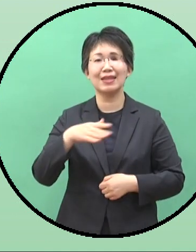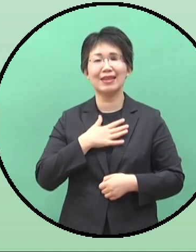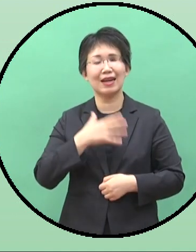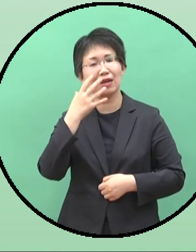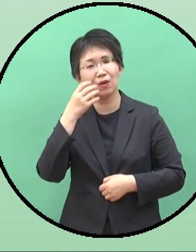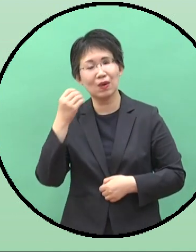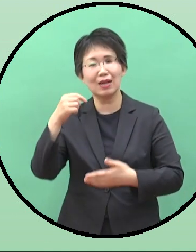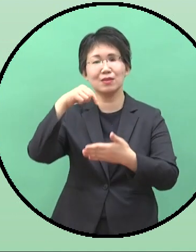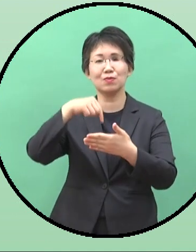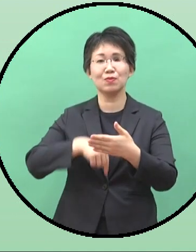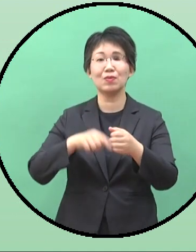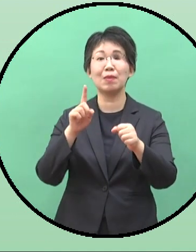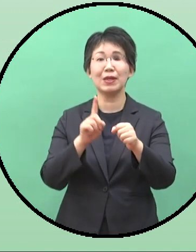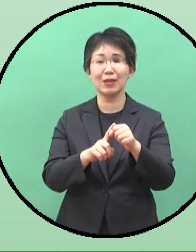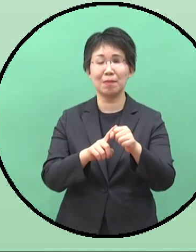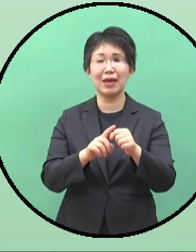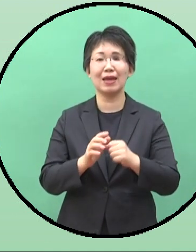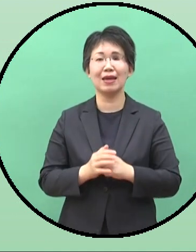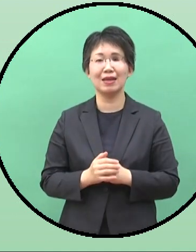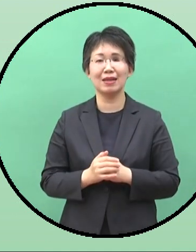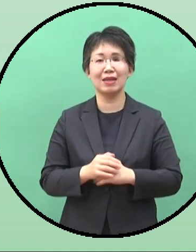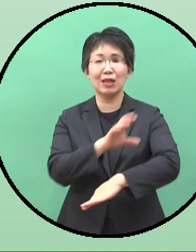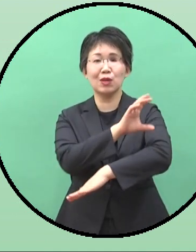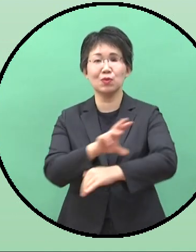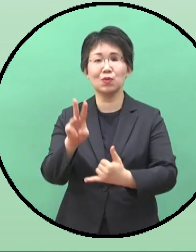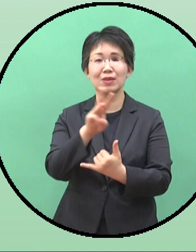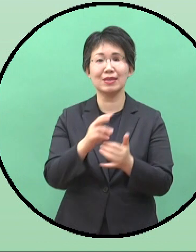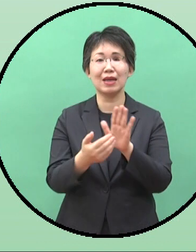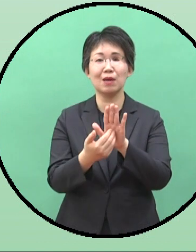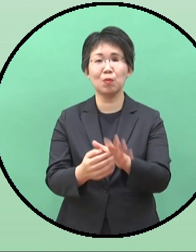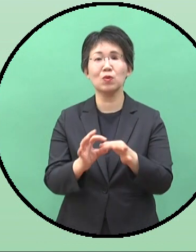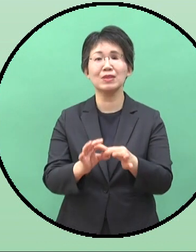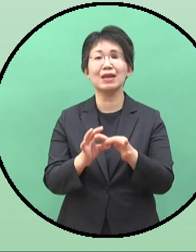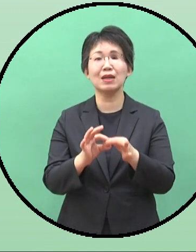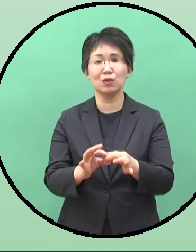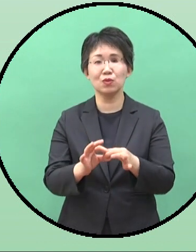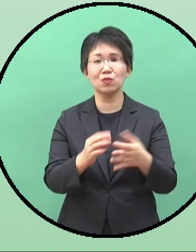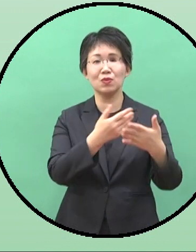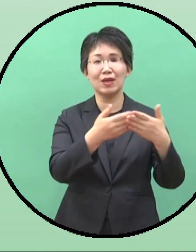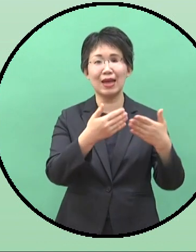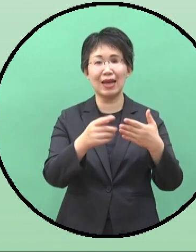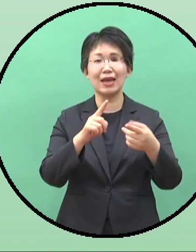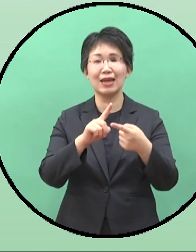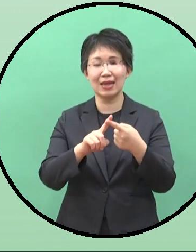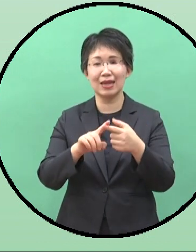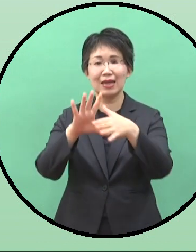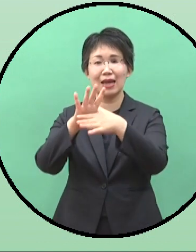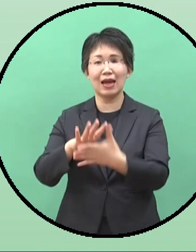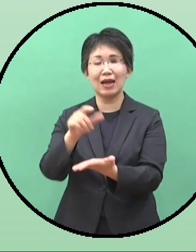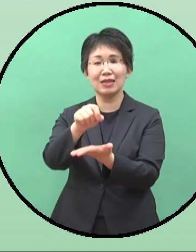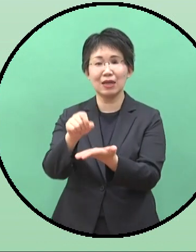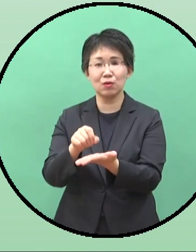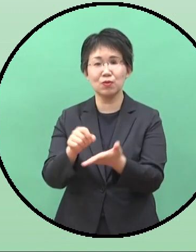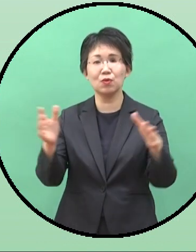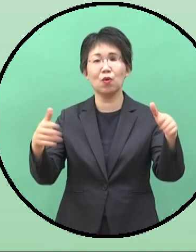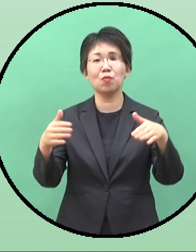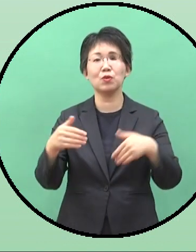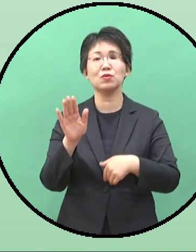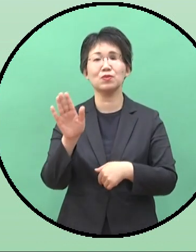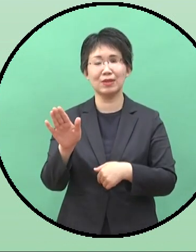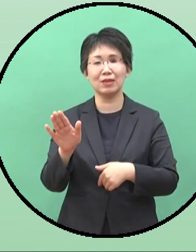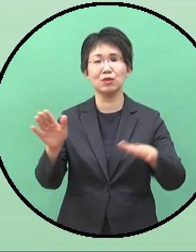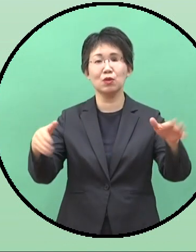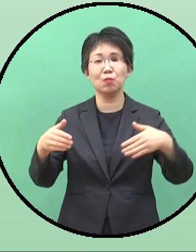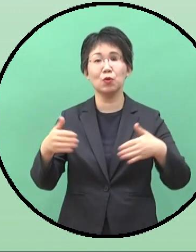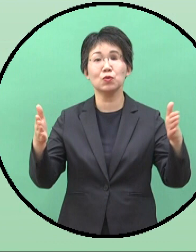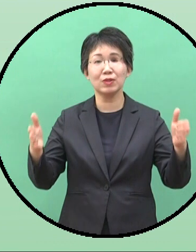関心を深めてもらうため、土砂災害防止に関する絵画作文を募集します。募集